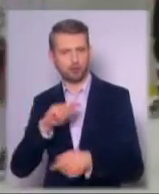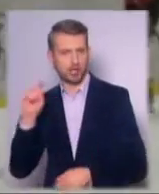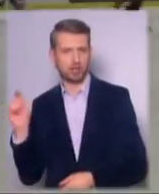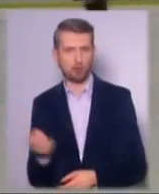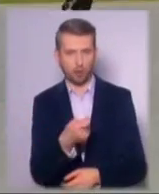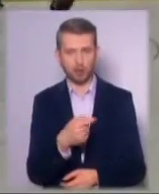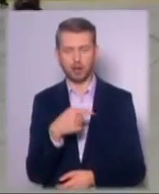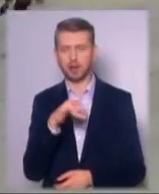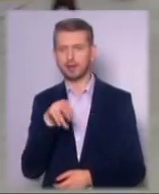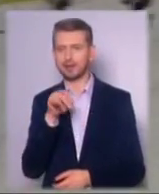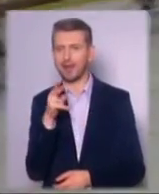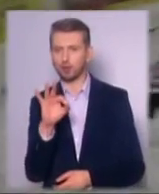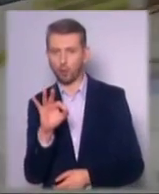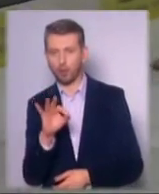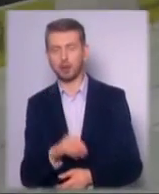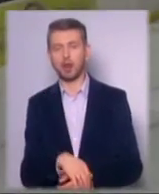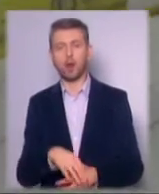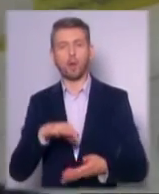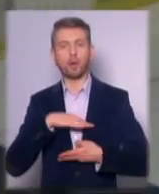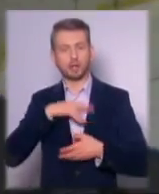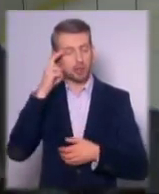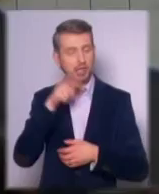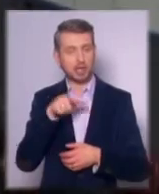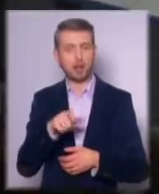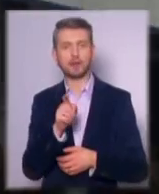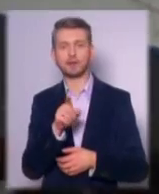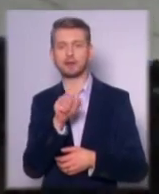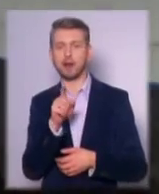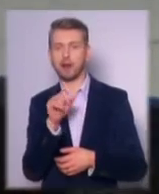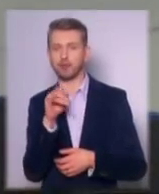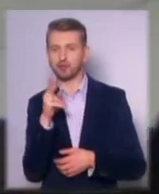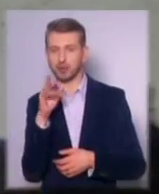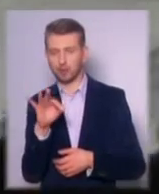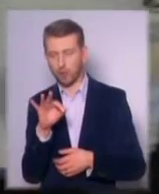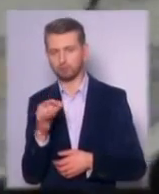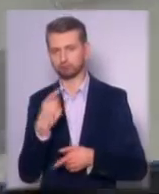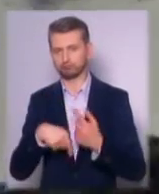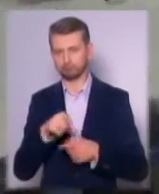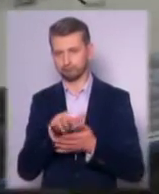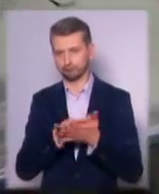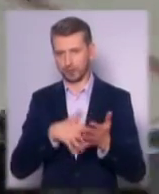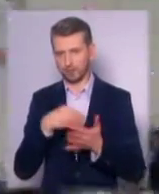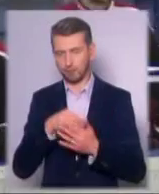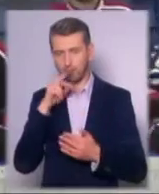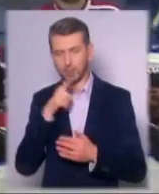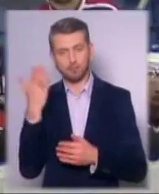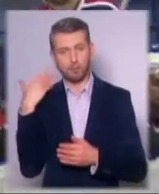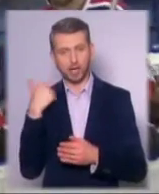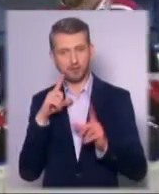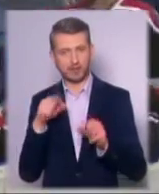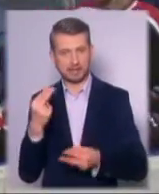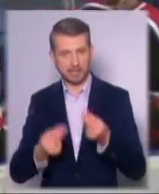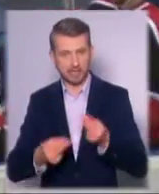Артема Гніденка. У свою чергу голкіпер киян Едуард Захарченко реабілітувався за свої помилки у попередній виїзній грі.